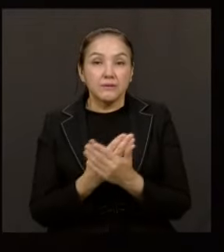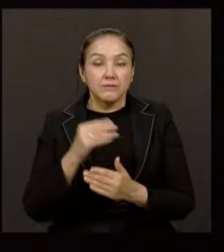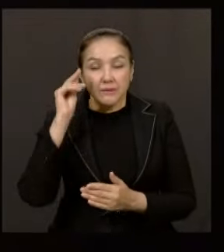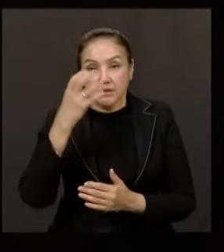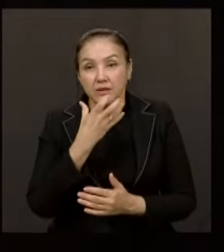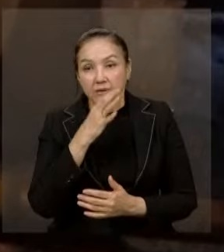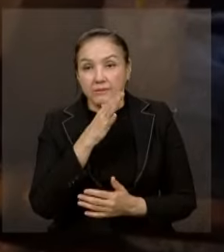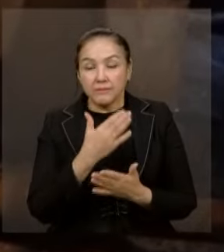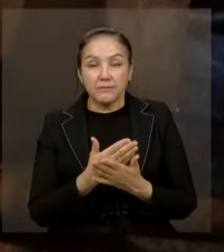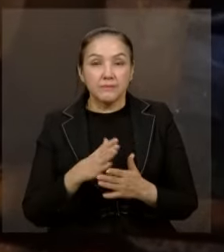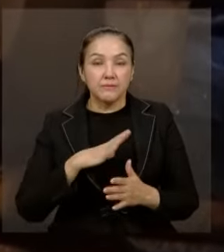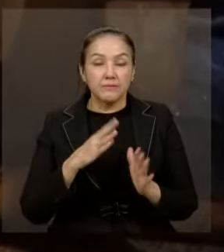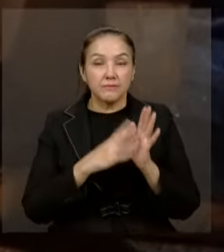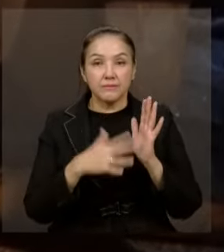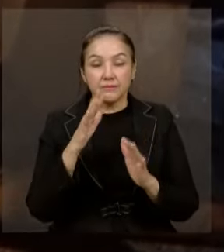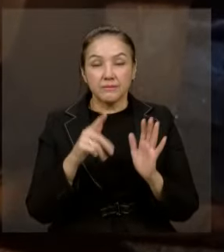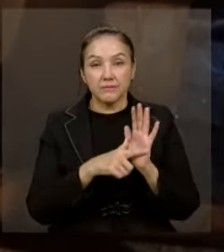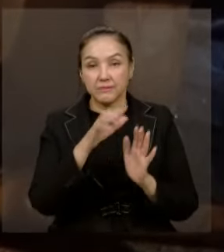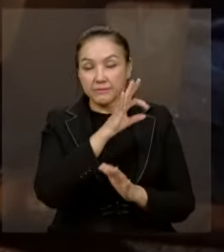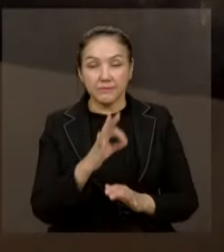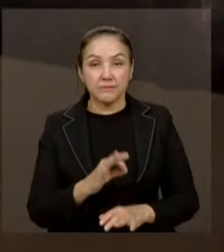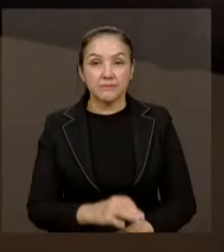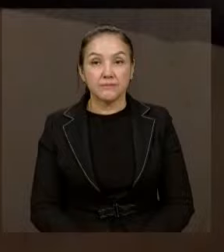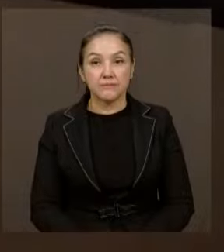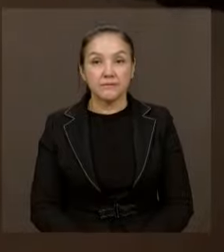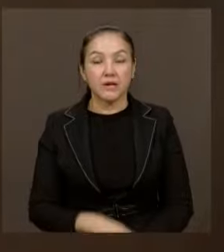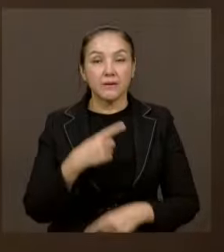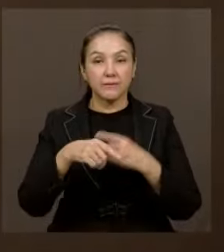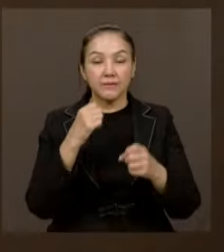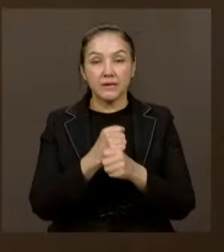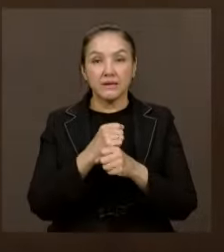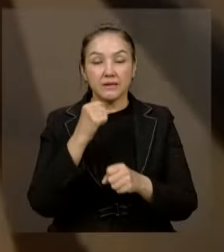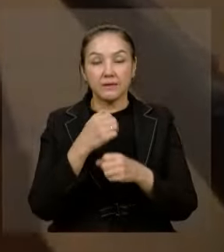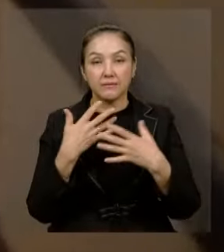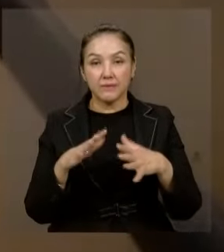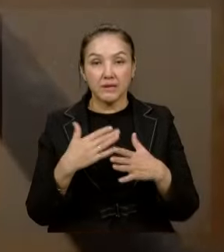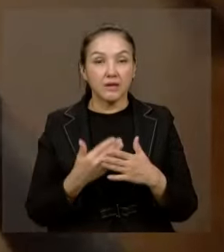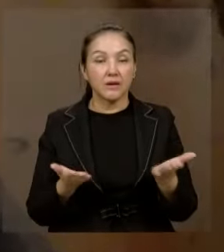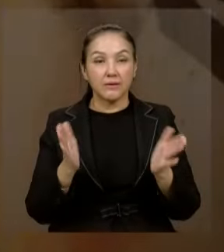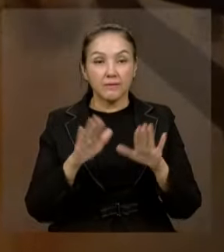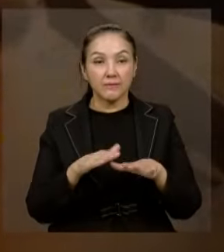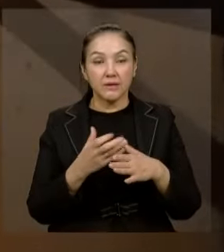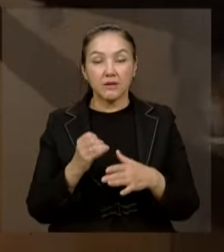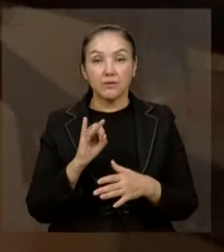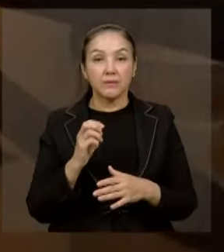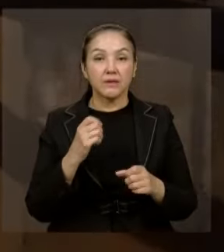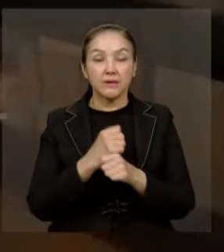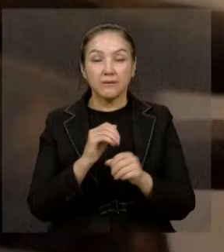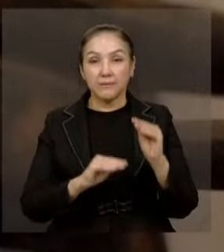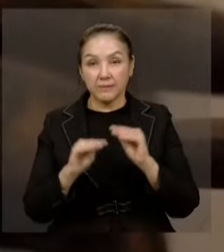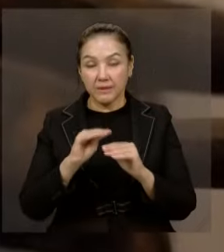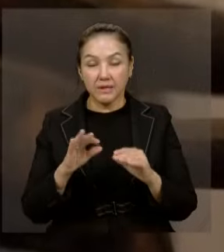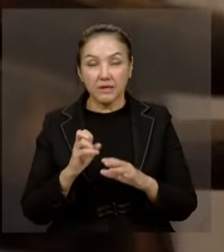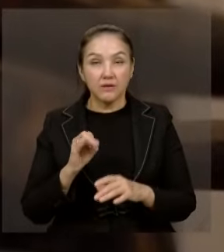отопительному сезону составляет 97% основные работы сделаны остаются лишь пусконаладочные работы и